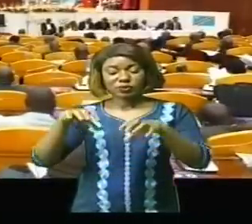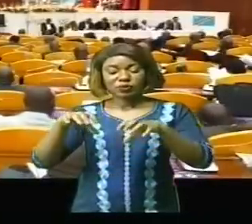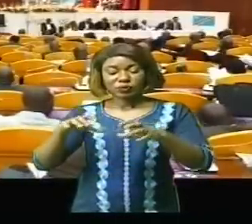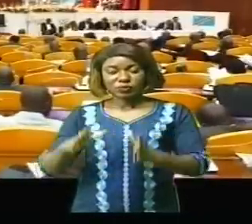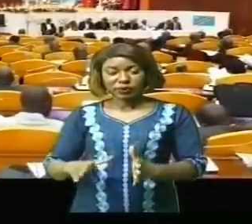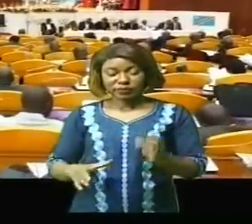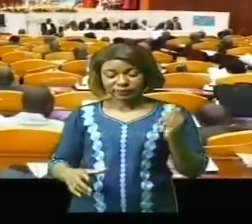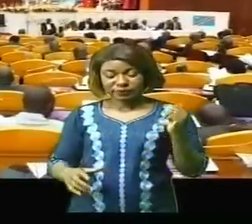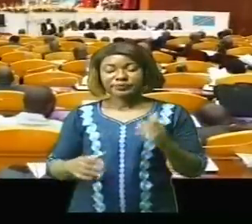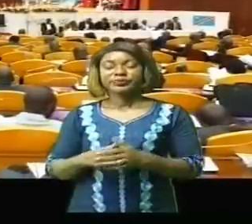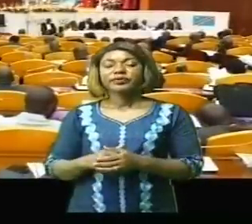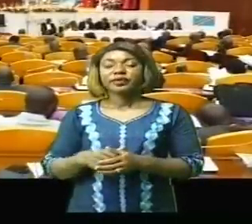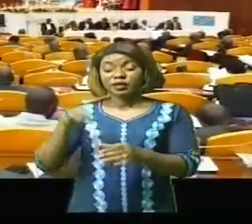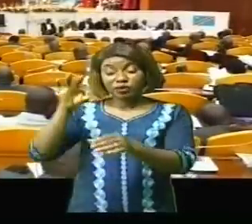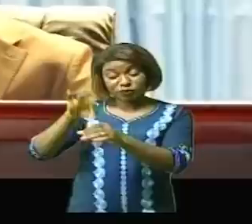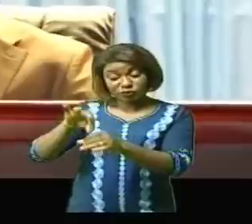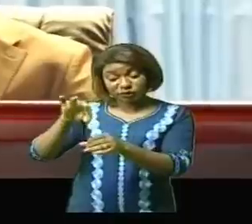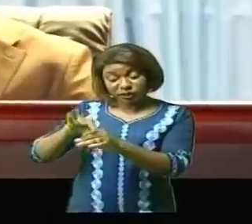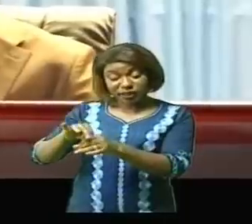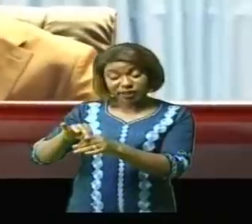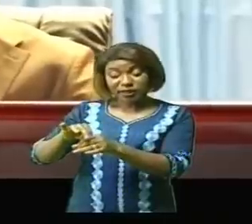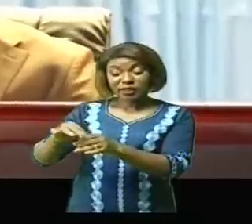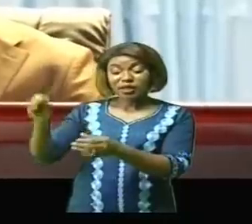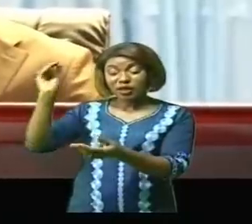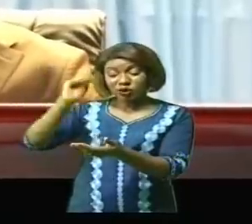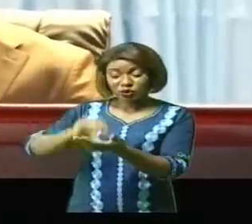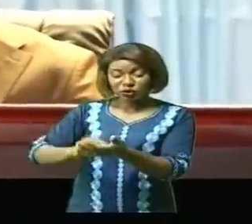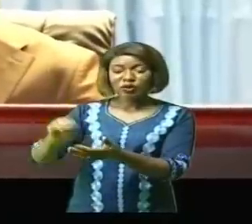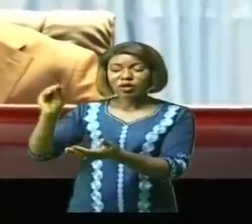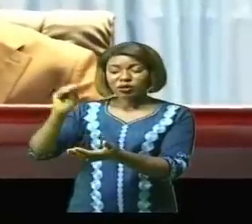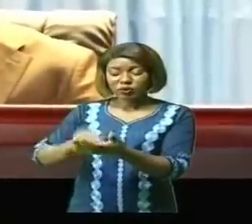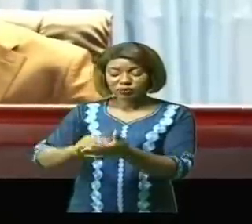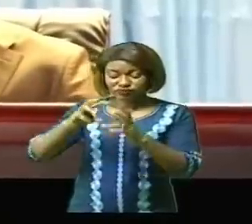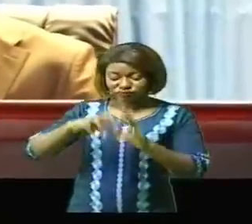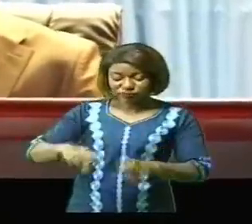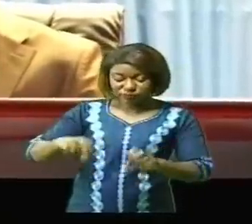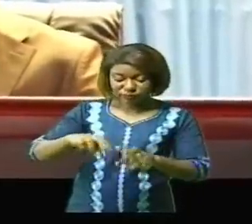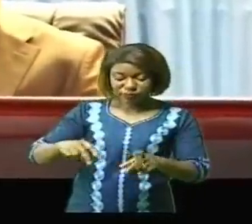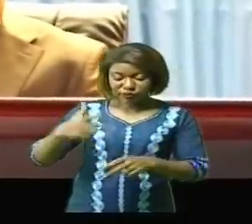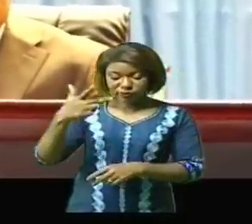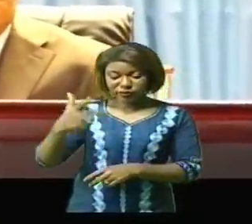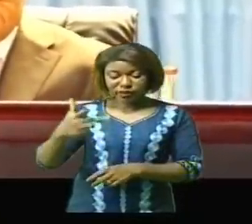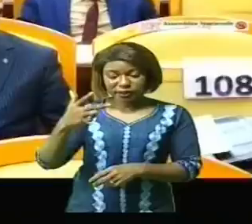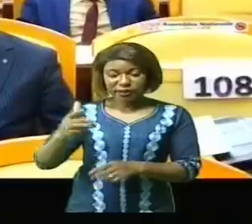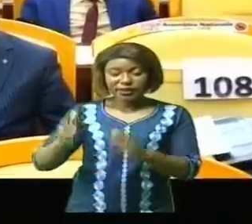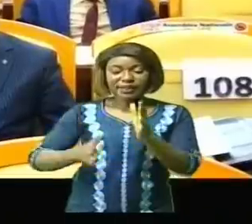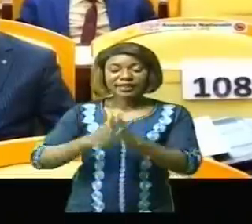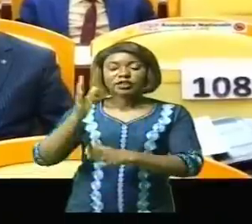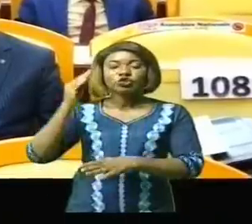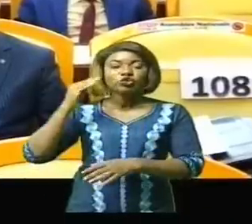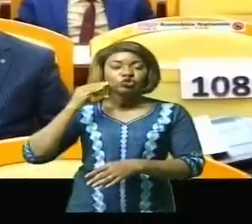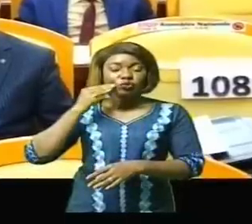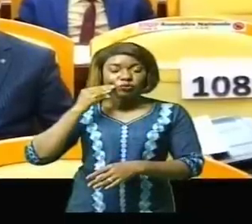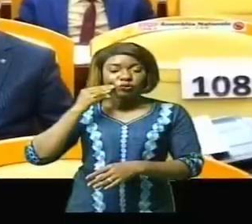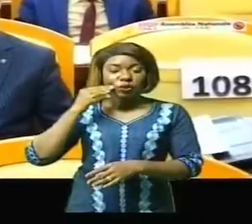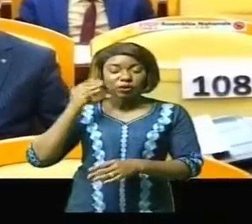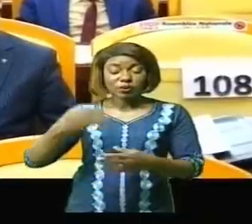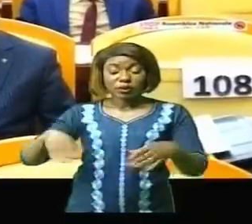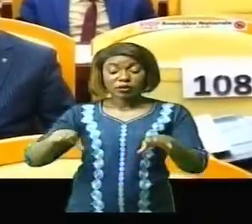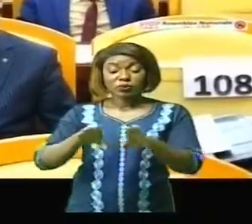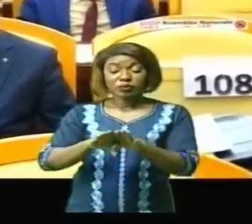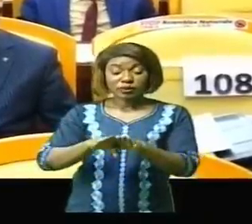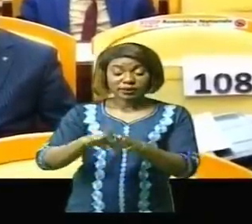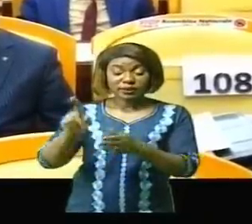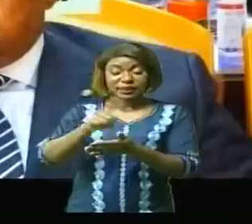Voté en seconde lecture après le Sénat, l'Assemblée nationale a examiné le mercredi 15 juin 2022, jour de la clôture de la